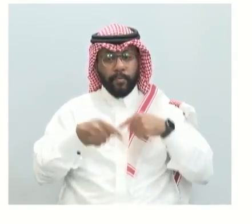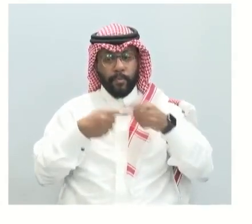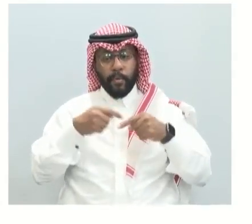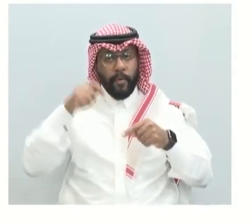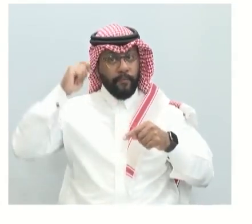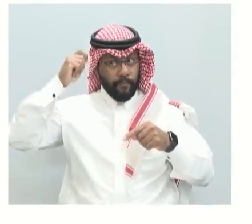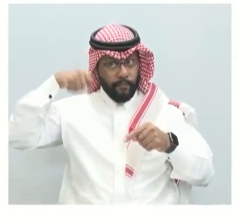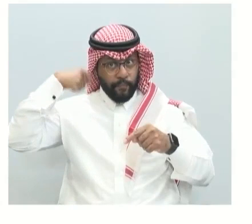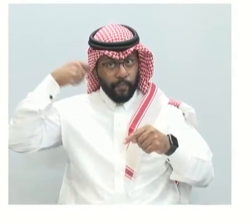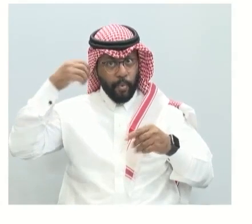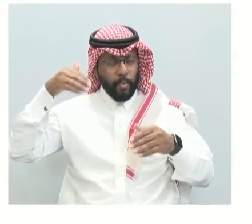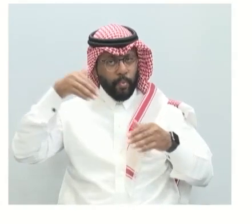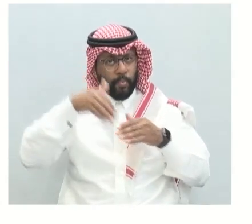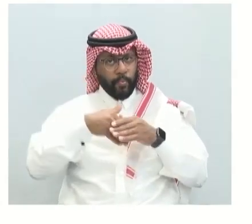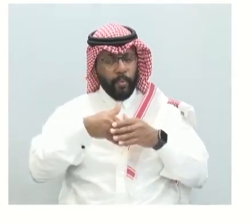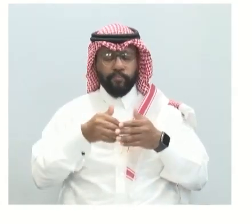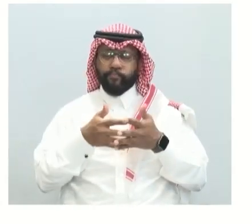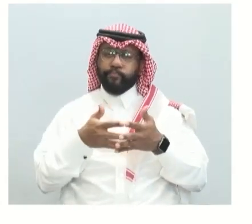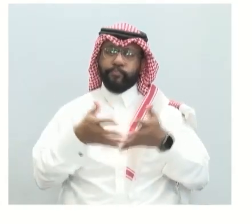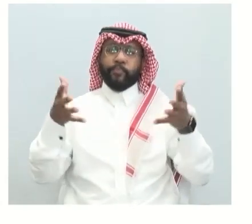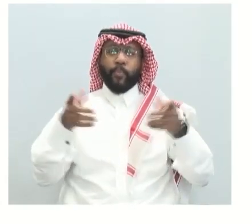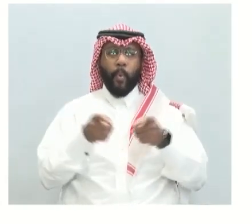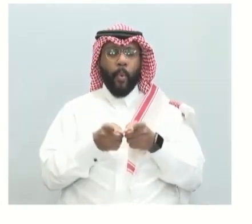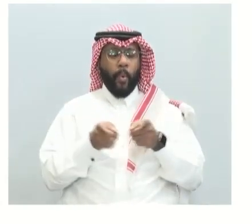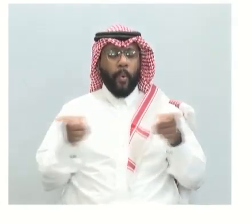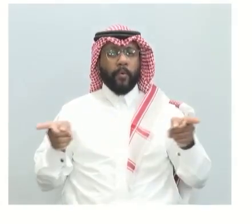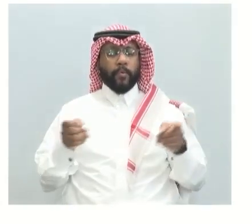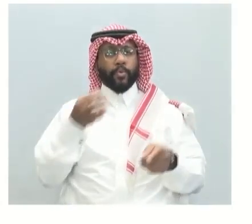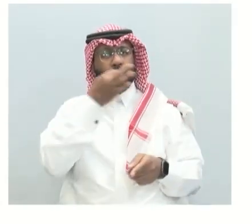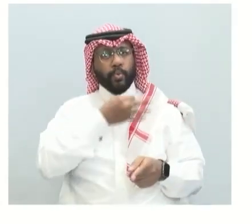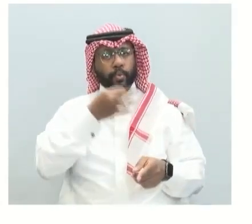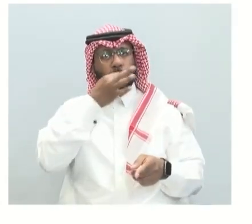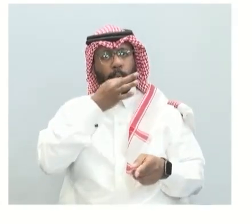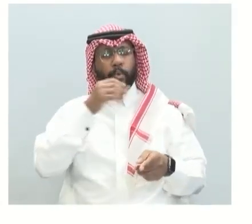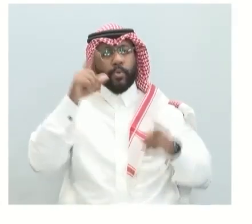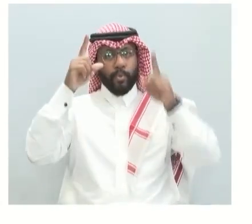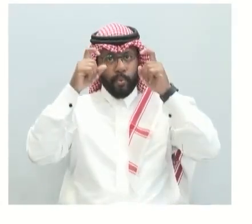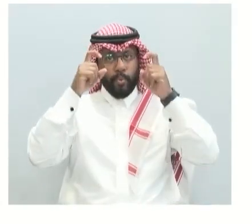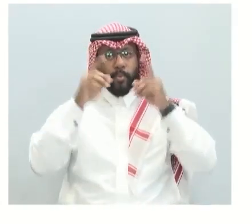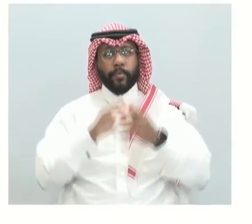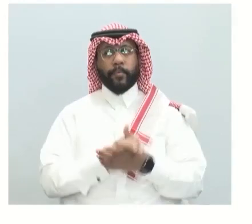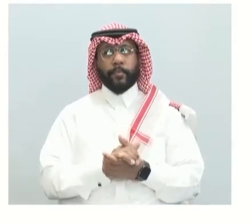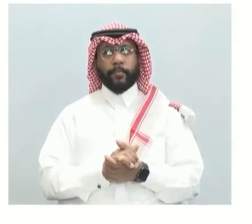ليئه للملفات وهي الفيديو حيث انها تاخذ اكثر من ميجا بايت